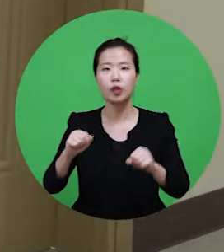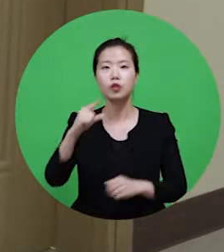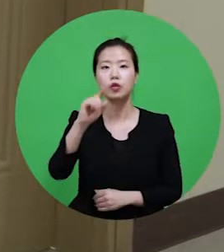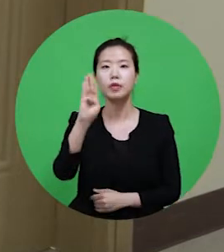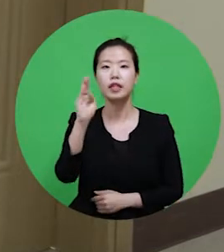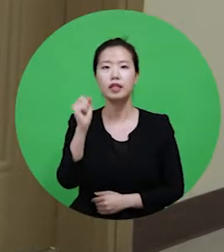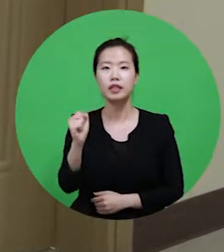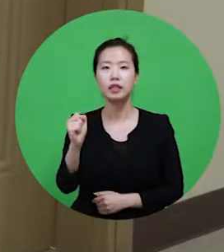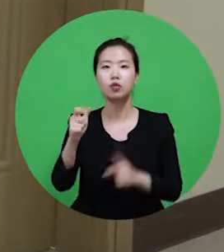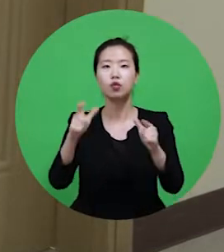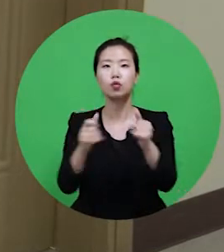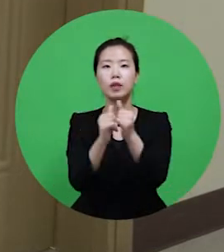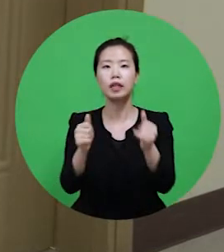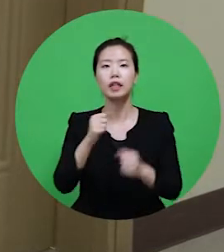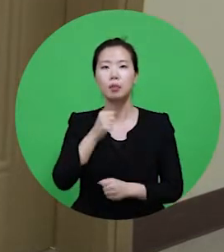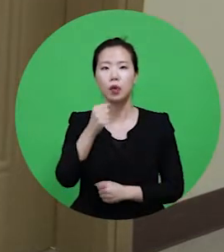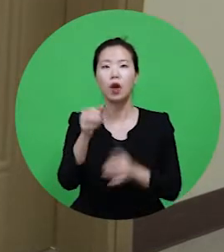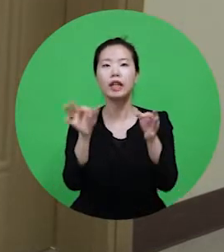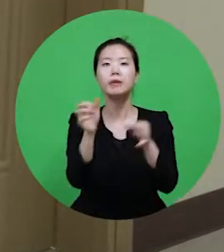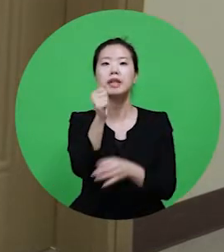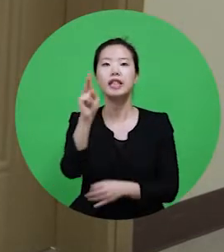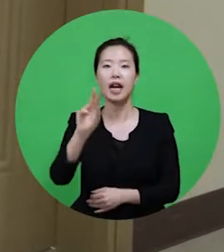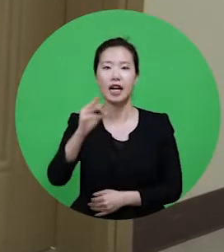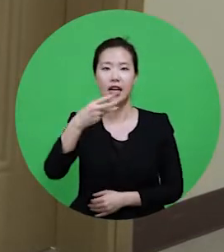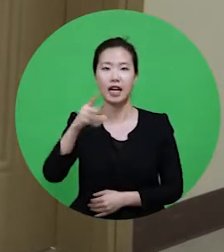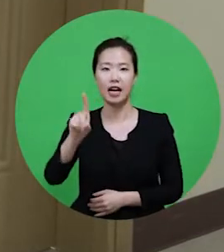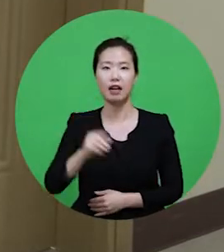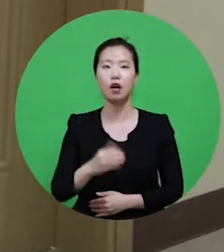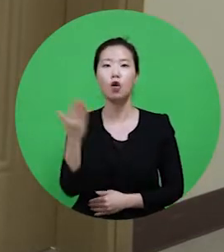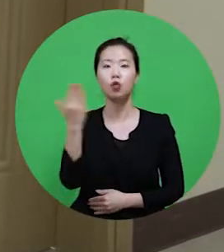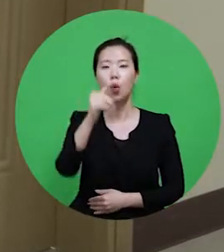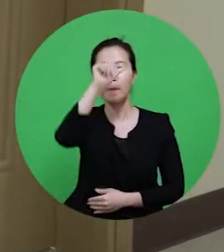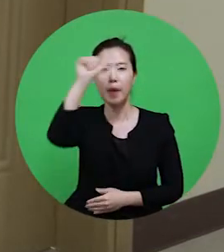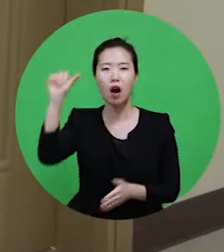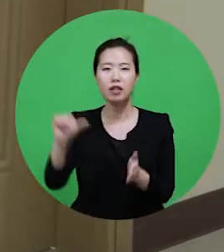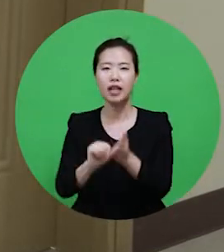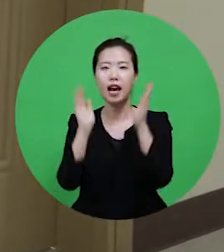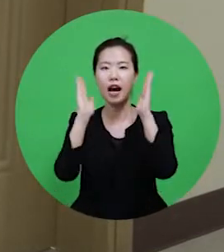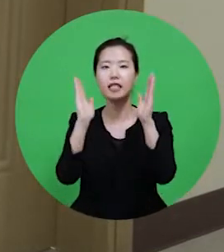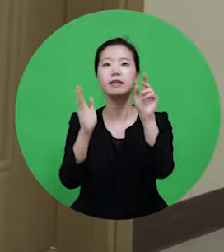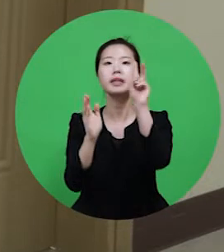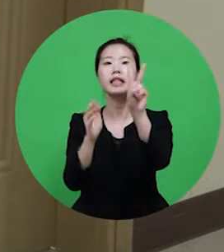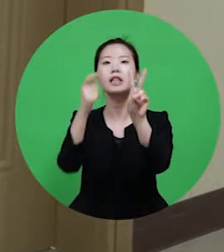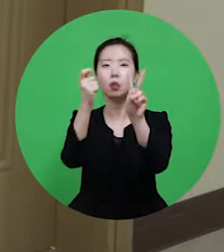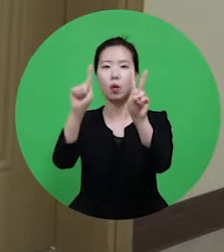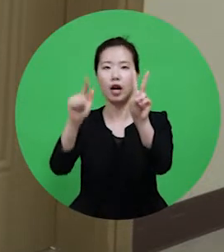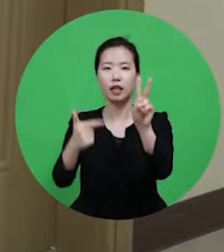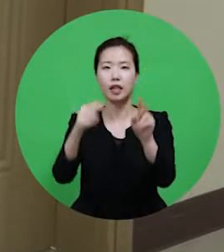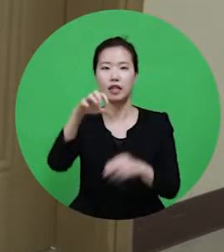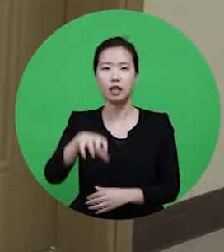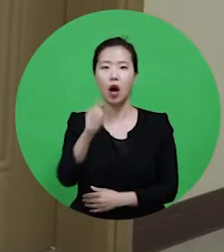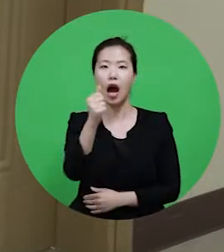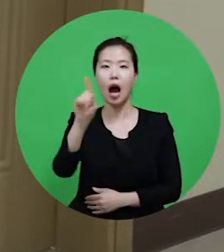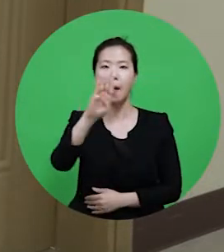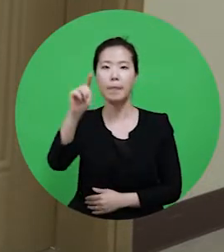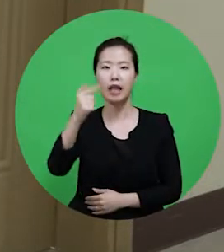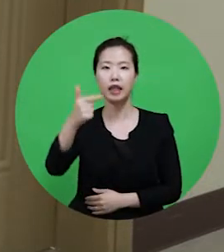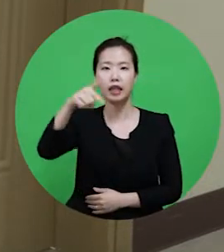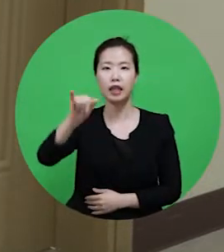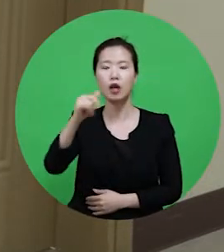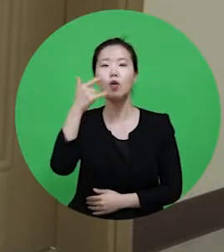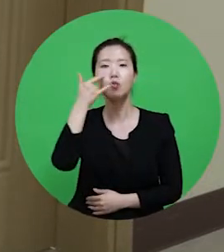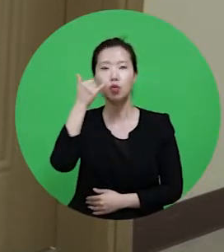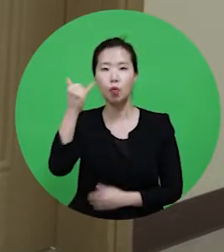안녕하세요. GBS 구민 리포터 김향나입니다. 구로 평생학습관 2관에서 하반기